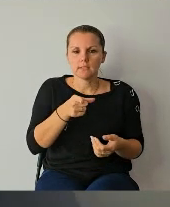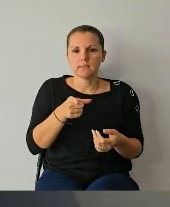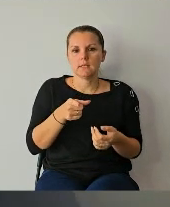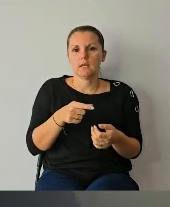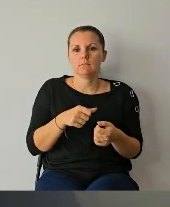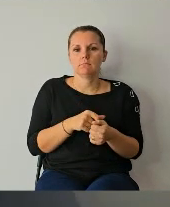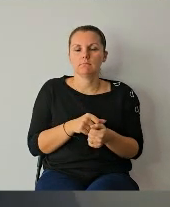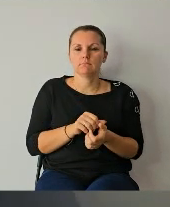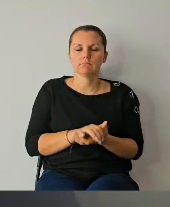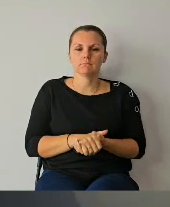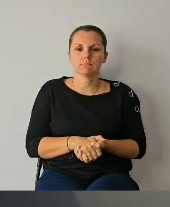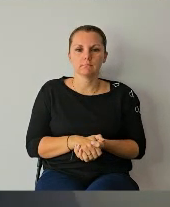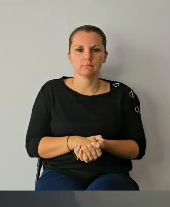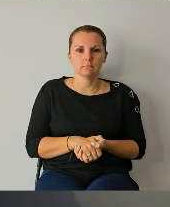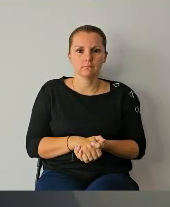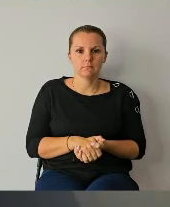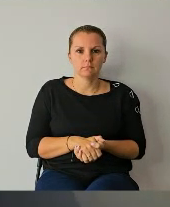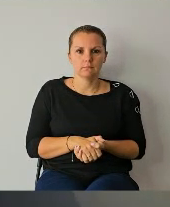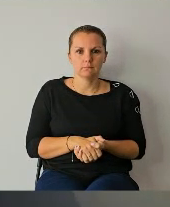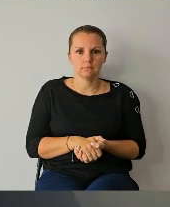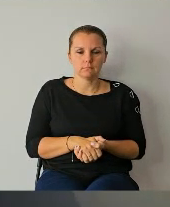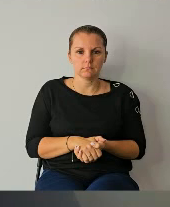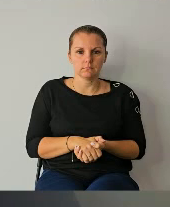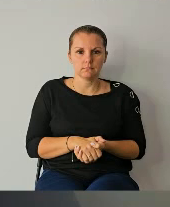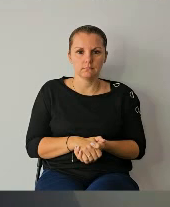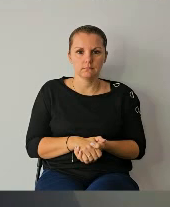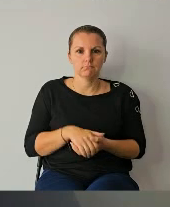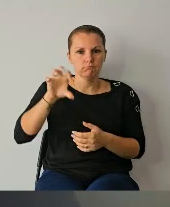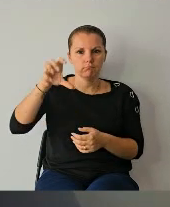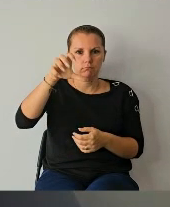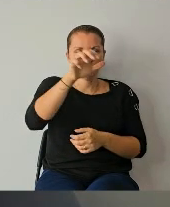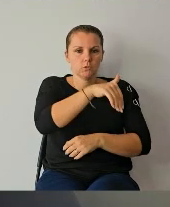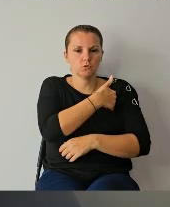wielofunkcyjne w poszczególnych szkołach.